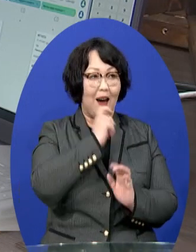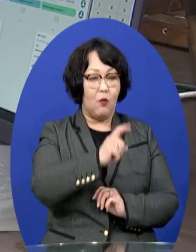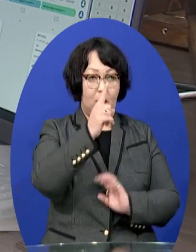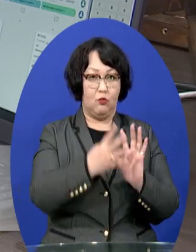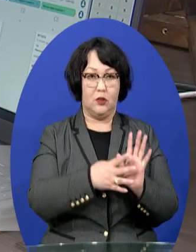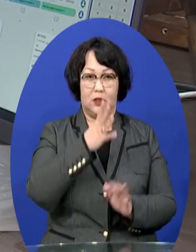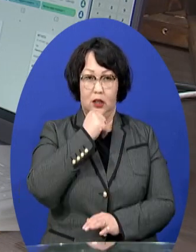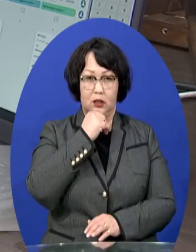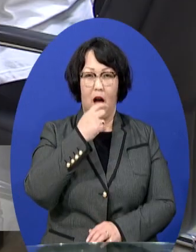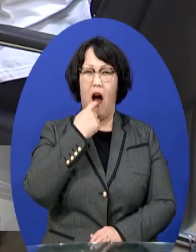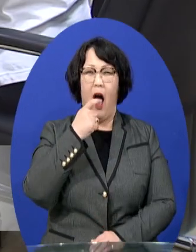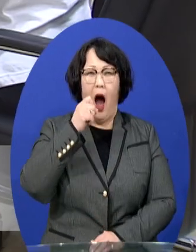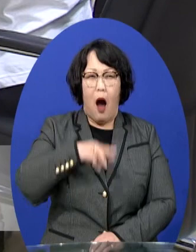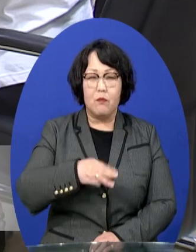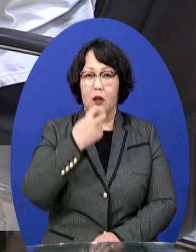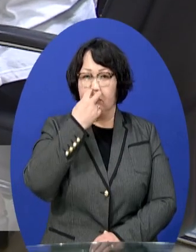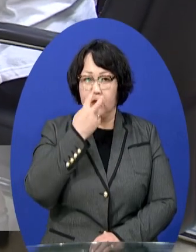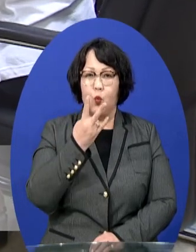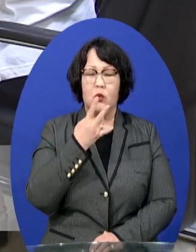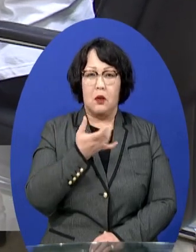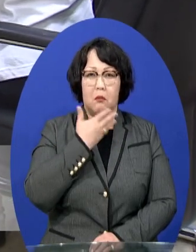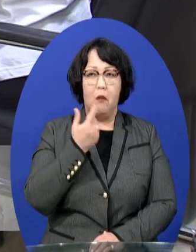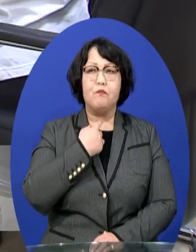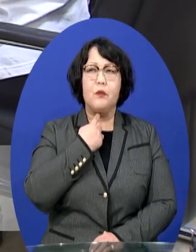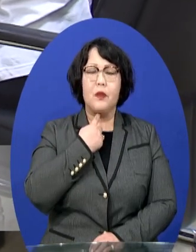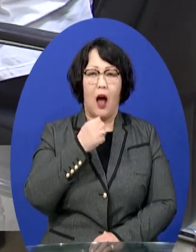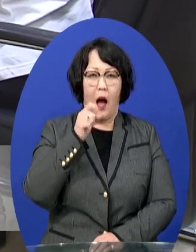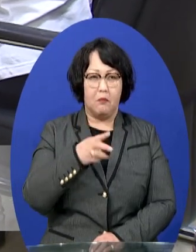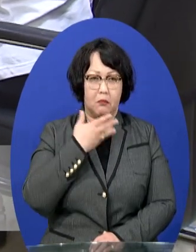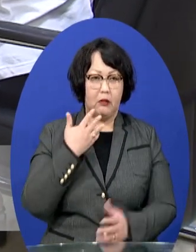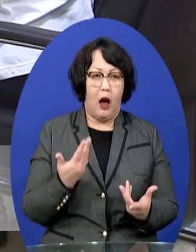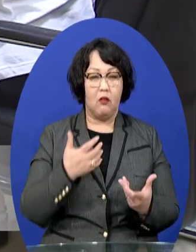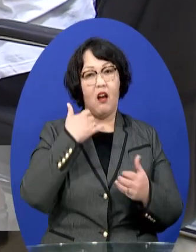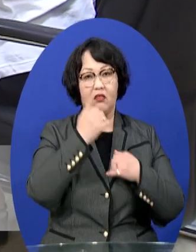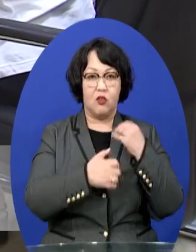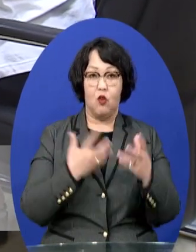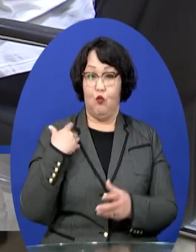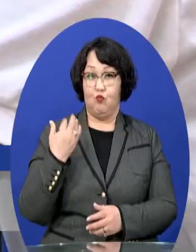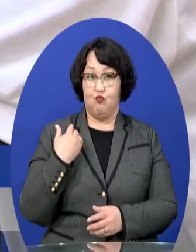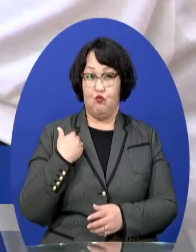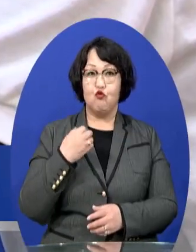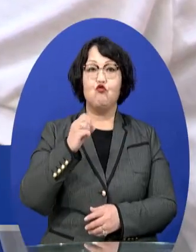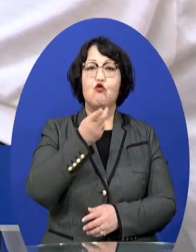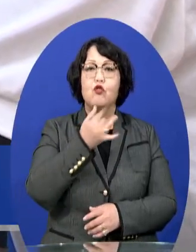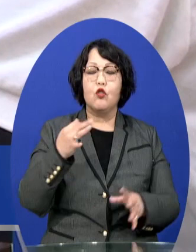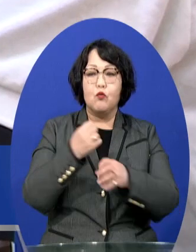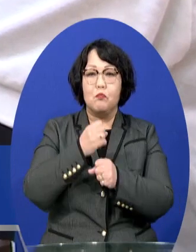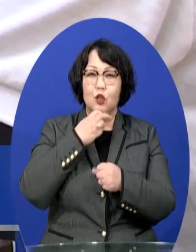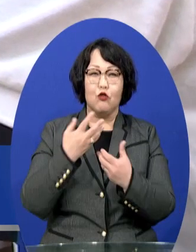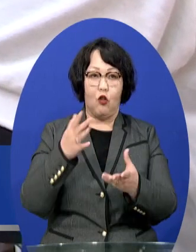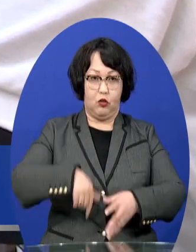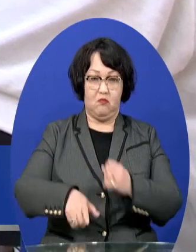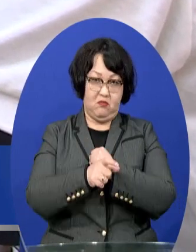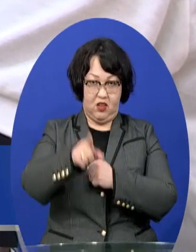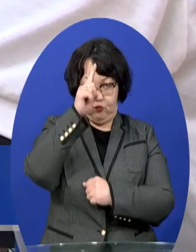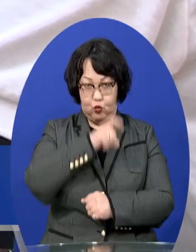түүний огт мэдэхгүй байна. Өмнө нь 119 тусгай дугаарт оператороо сууж зөвхөн ерөнхий мэдээлэл өгч байсан бол одоо мэрэгжлийн эмч нар шууд утсан